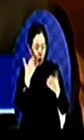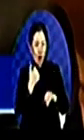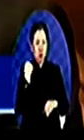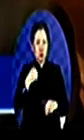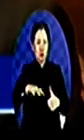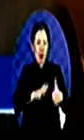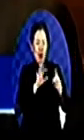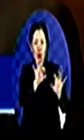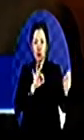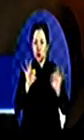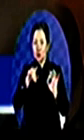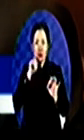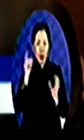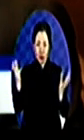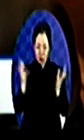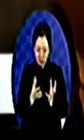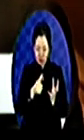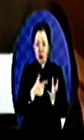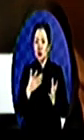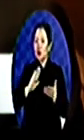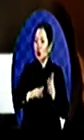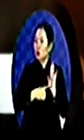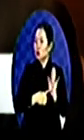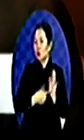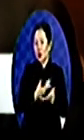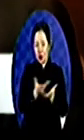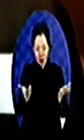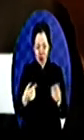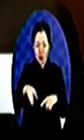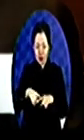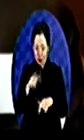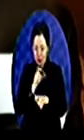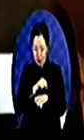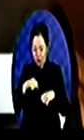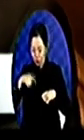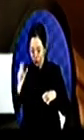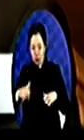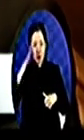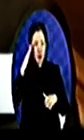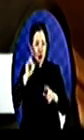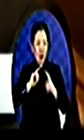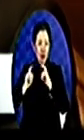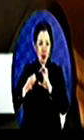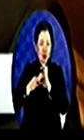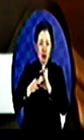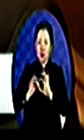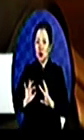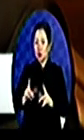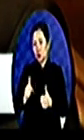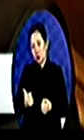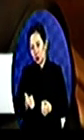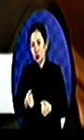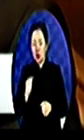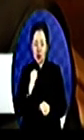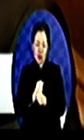байгаа залуучуудаараа дамжуулж сурталчлах иргэн цэргийн хоорондын харилцааг бэхжүүлэх гих мэтчлэн